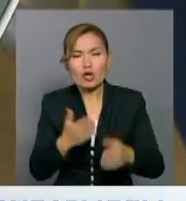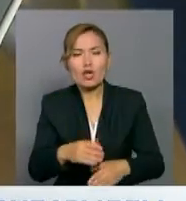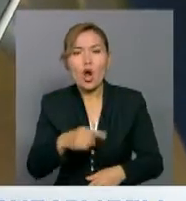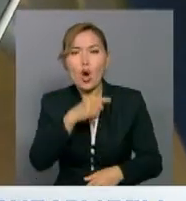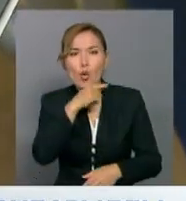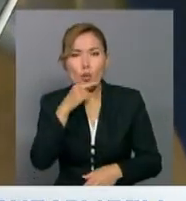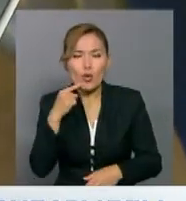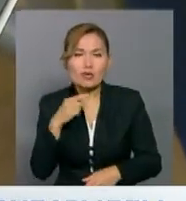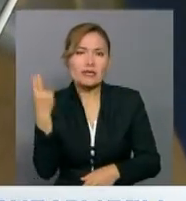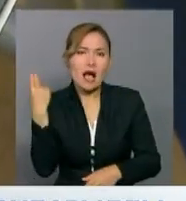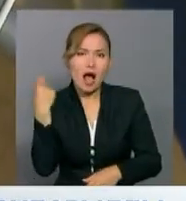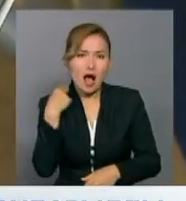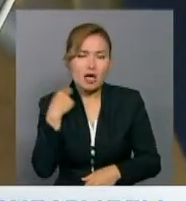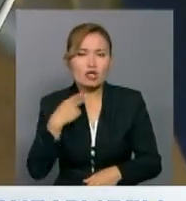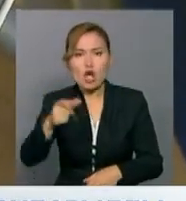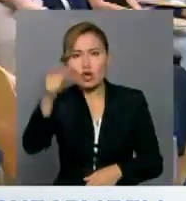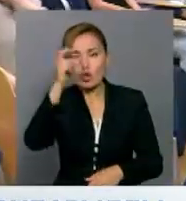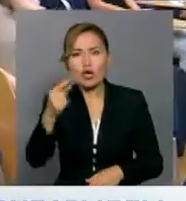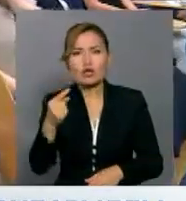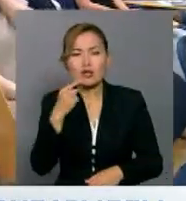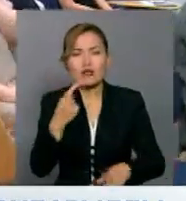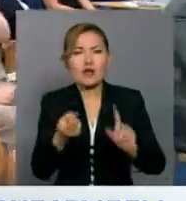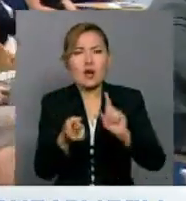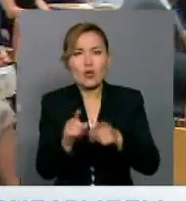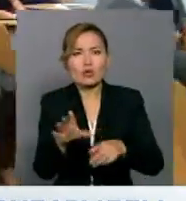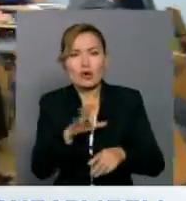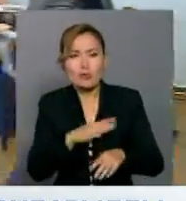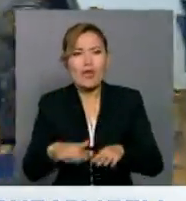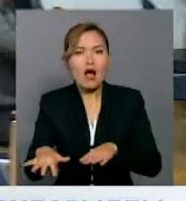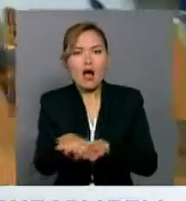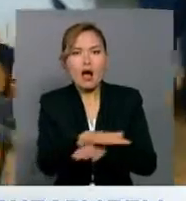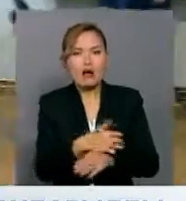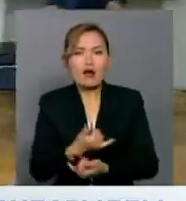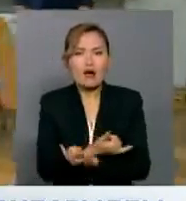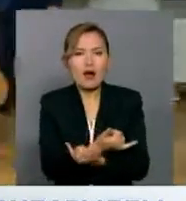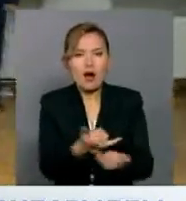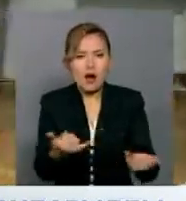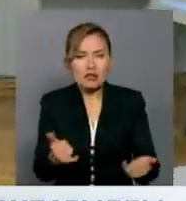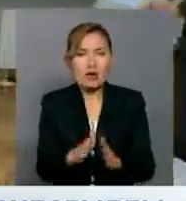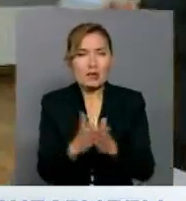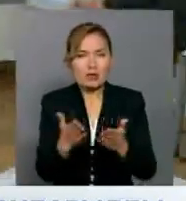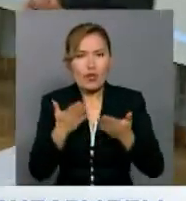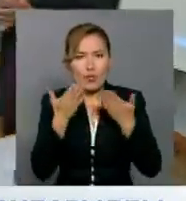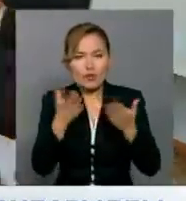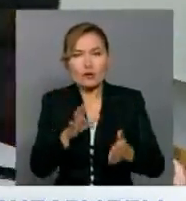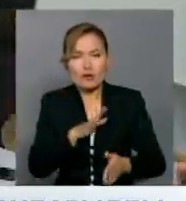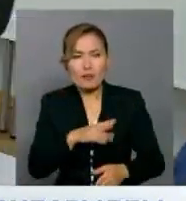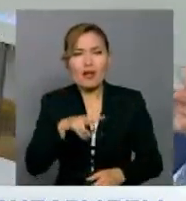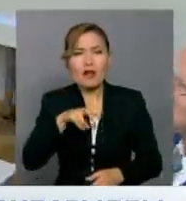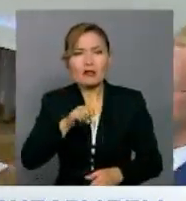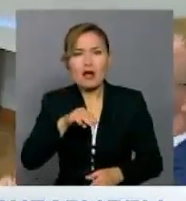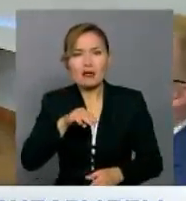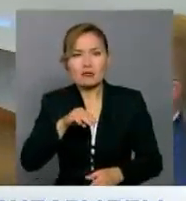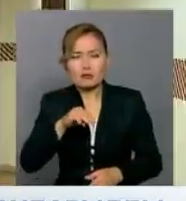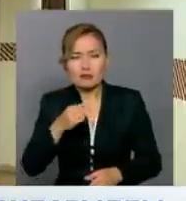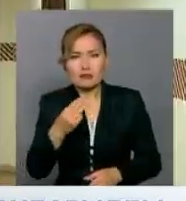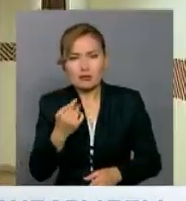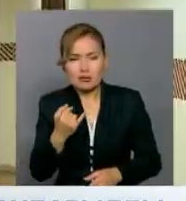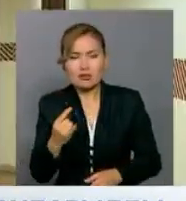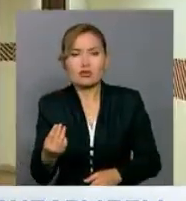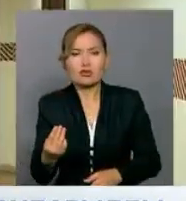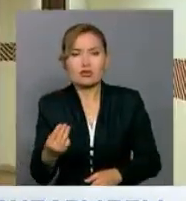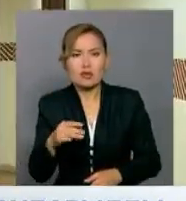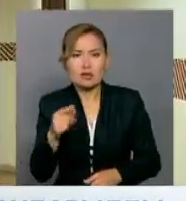және түрік тілдерінде жарық көріп, оқырман қауым үшін теңдессіз туындыға айналды. Енді олардың қатары латыш тілімен толығып отыр.